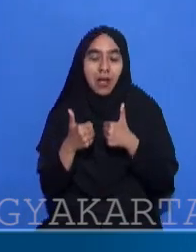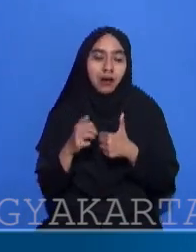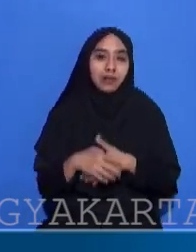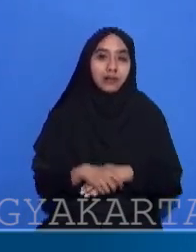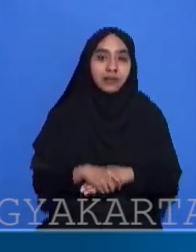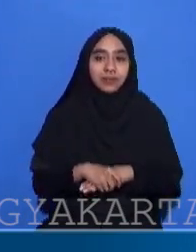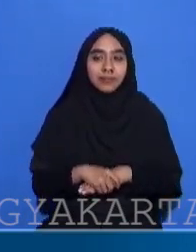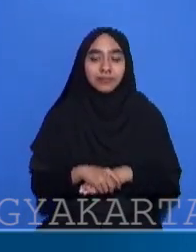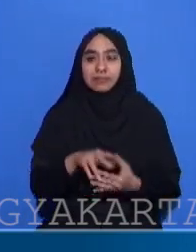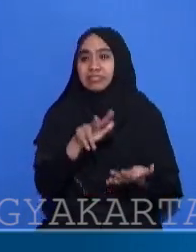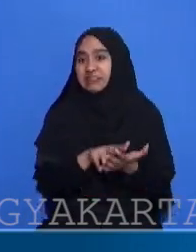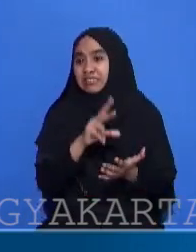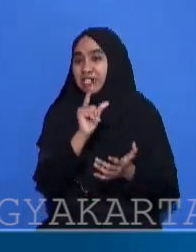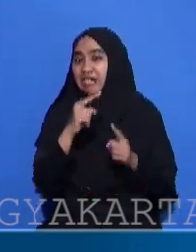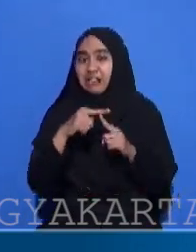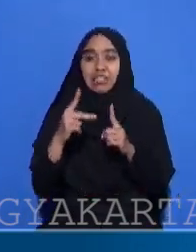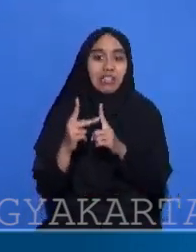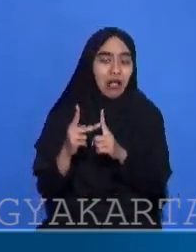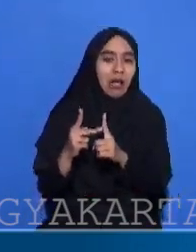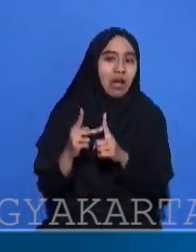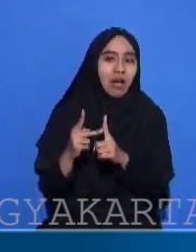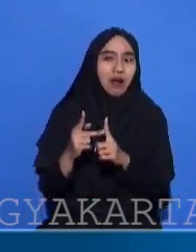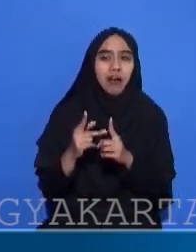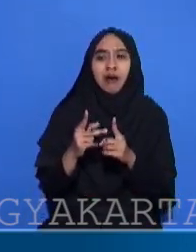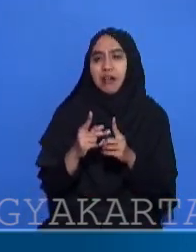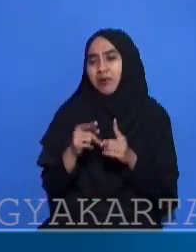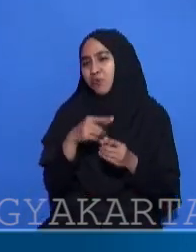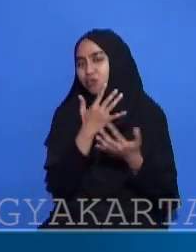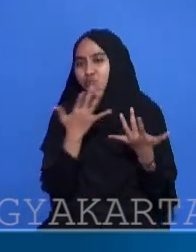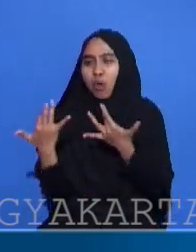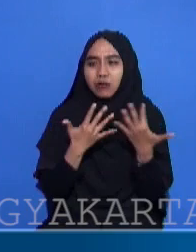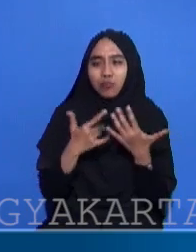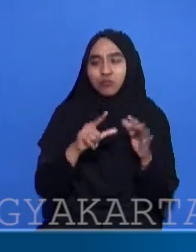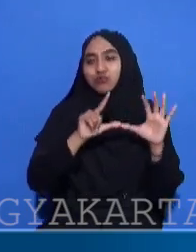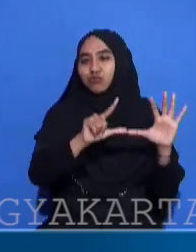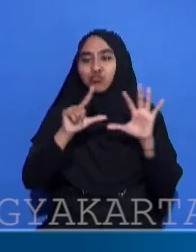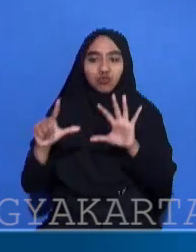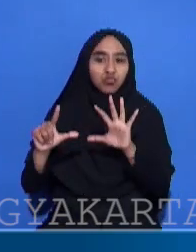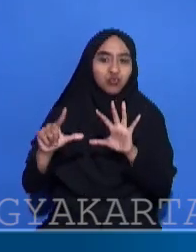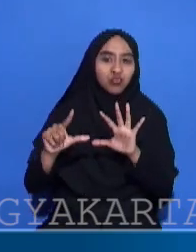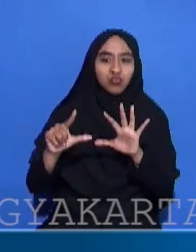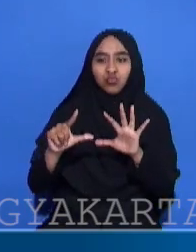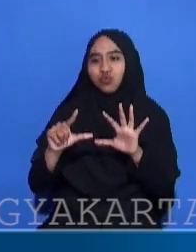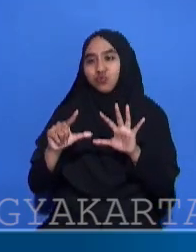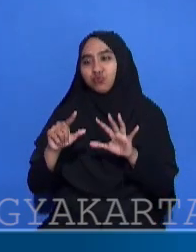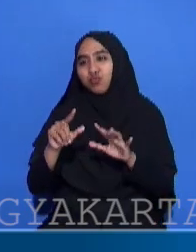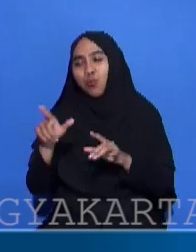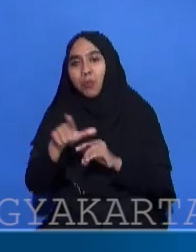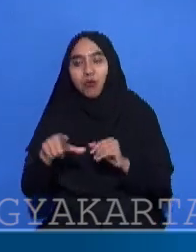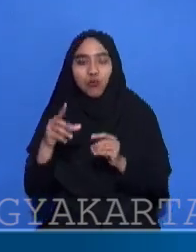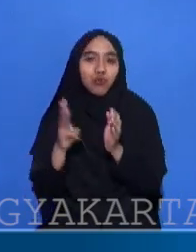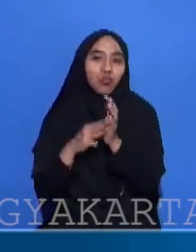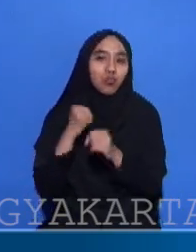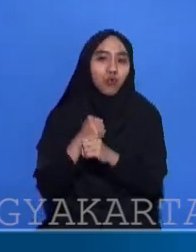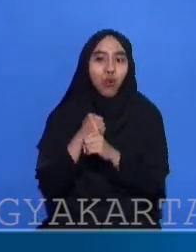peresmian rth ini juga merupakan rangkaian hari jadi ke-77 Kelurahan Maguwoharjo dengan dimeriahkan